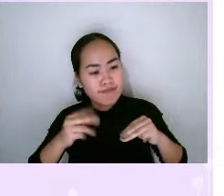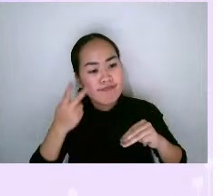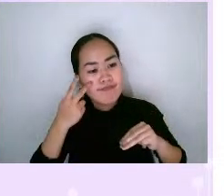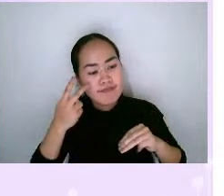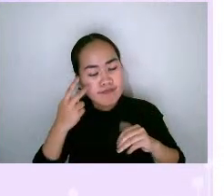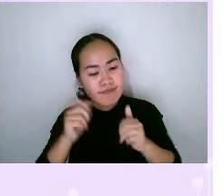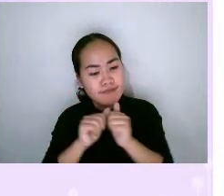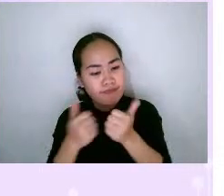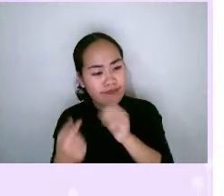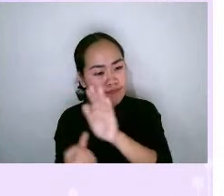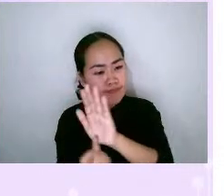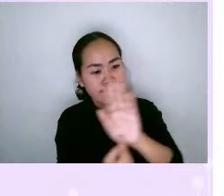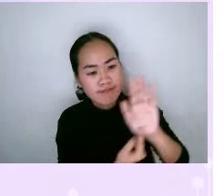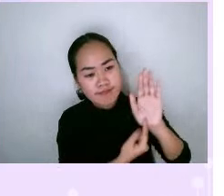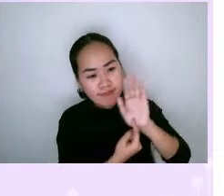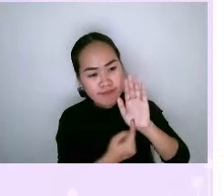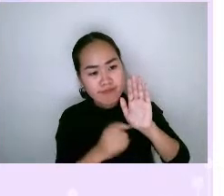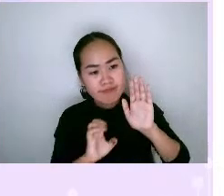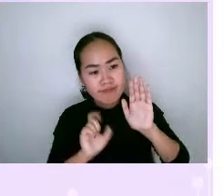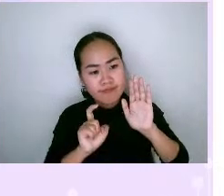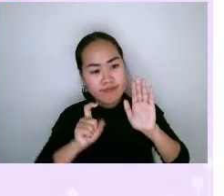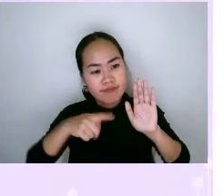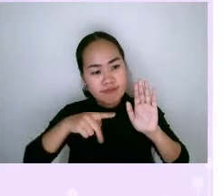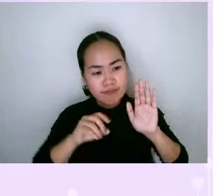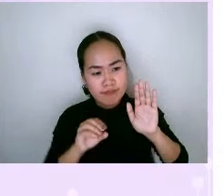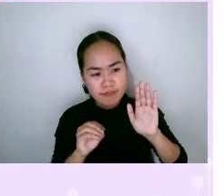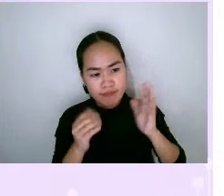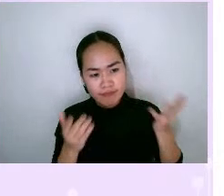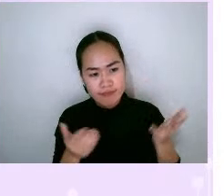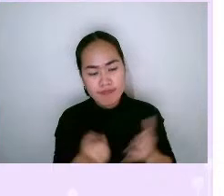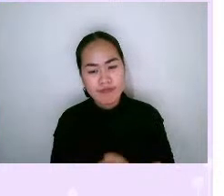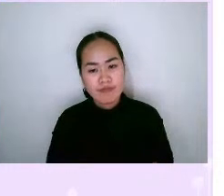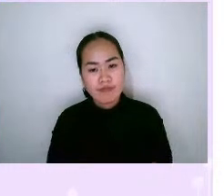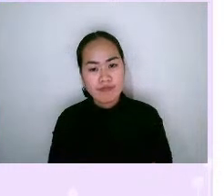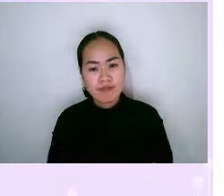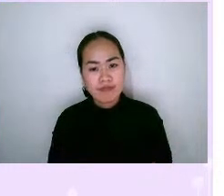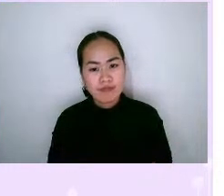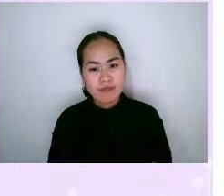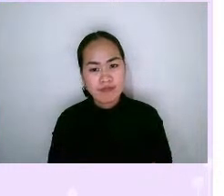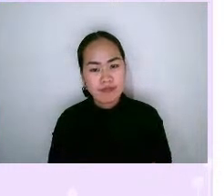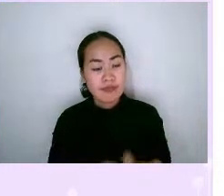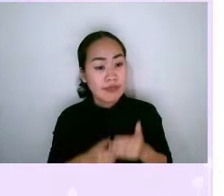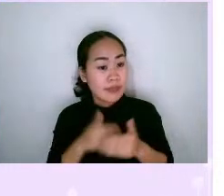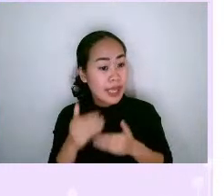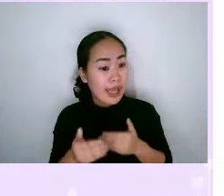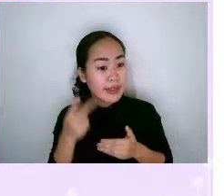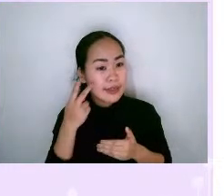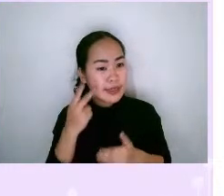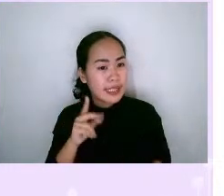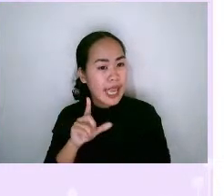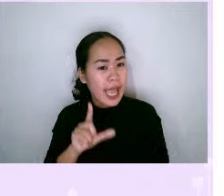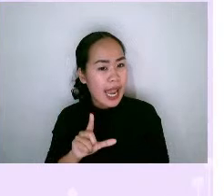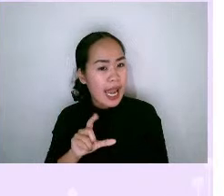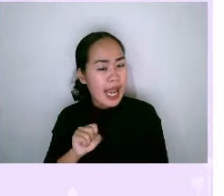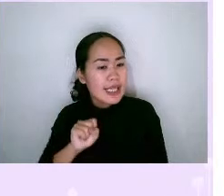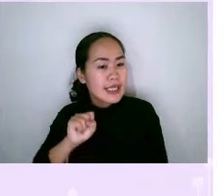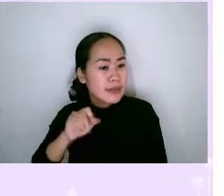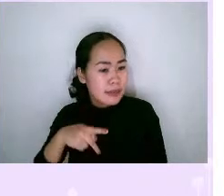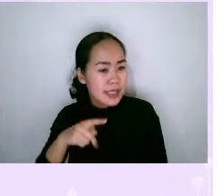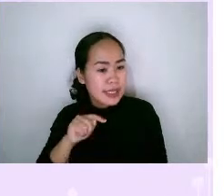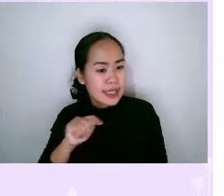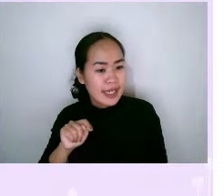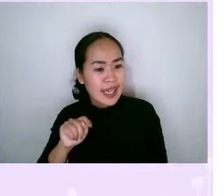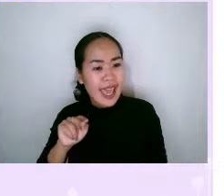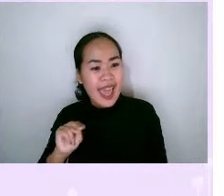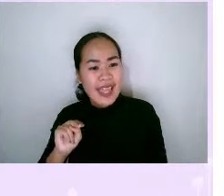exhibits, and expo. The next slide would talk about what we call the LSP-NSB. Ito